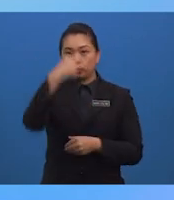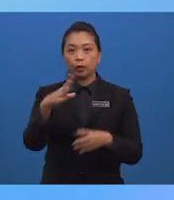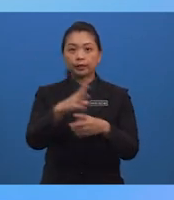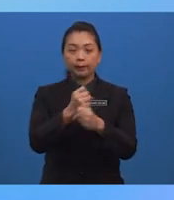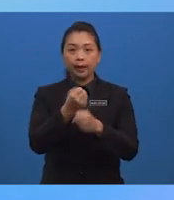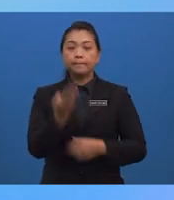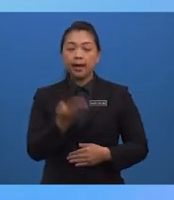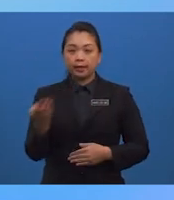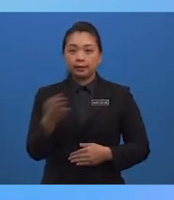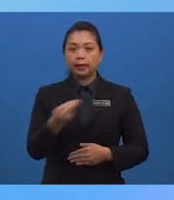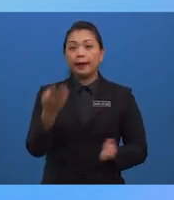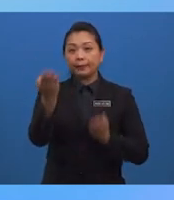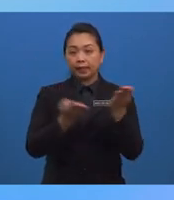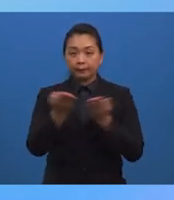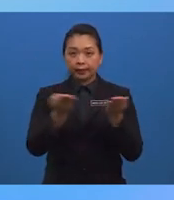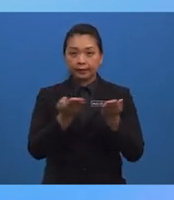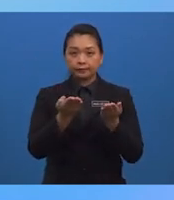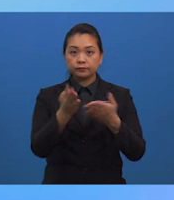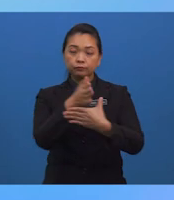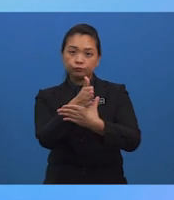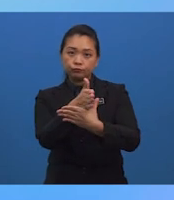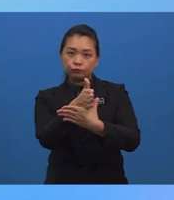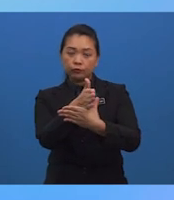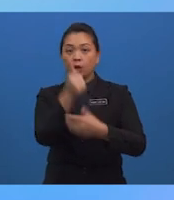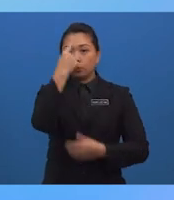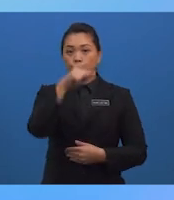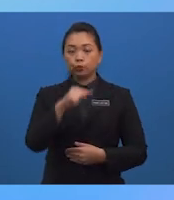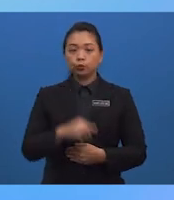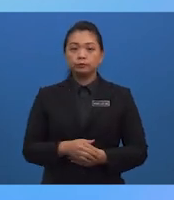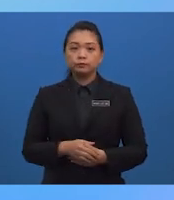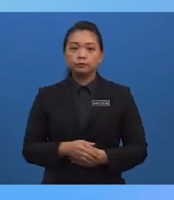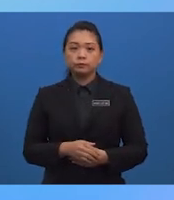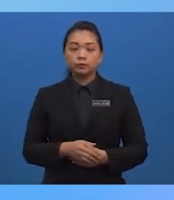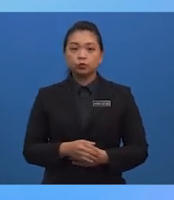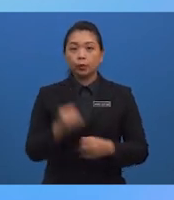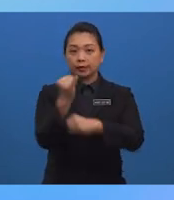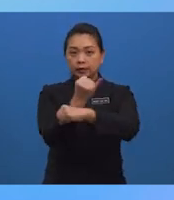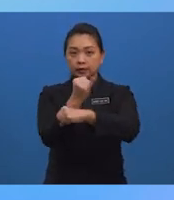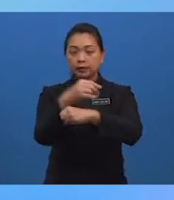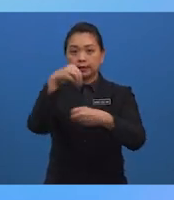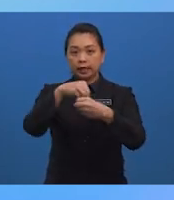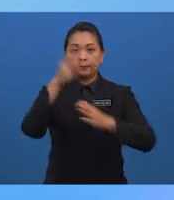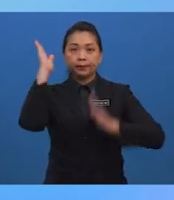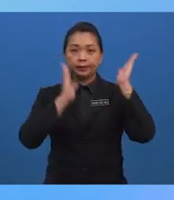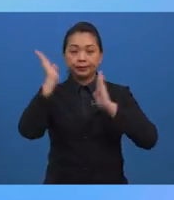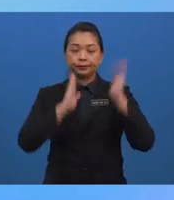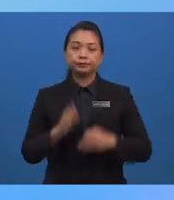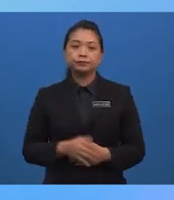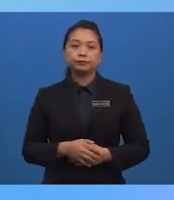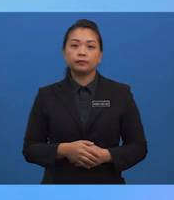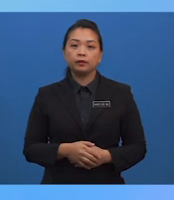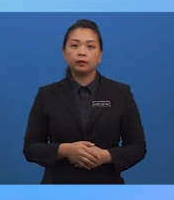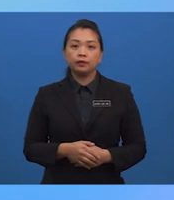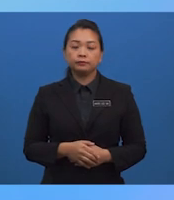mendapatkan barangan dan perkhidmatan perantaraan untuk perindustrian di negara ini.